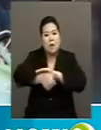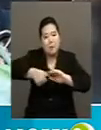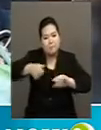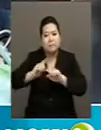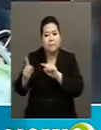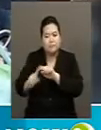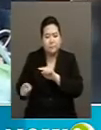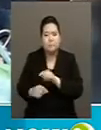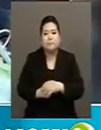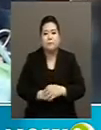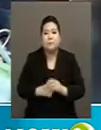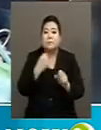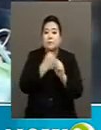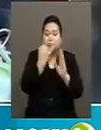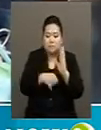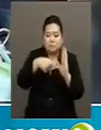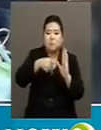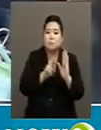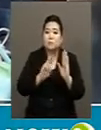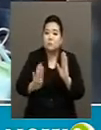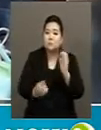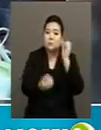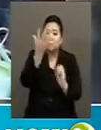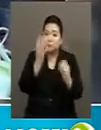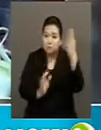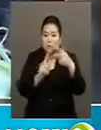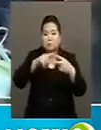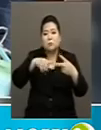ๆ ก็จะมีความผิดทั้งพรบป่าไม้พรบอุทยานแห่งชา